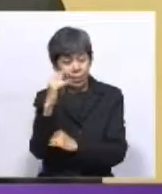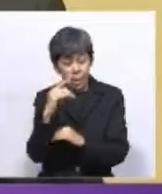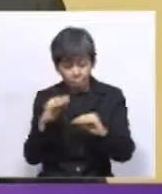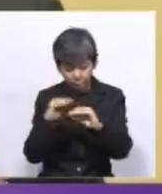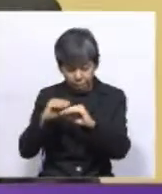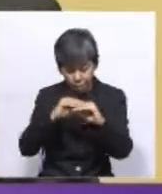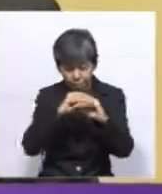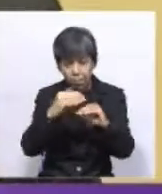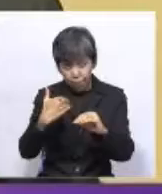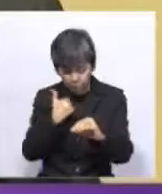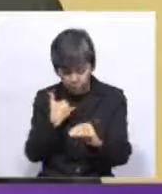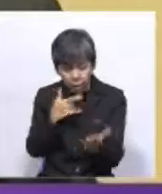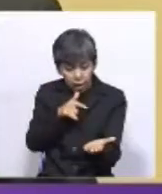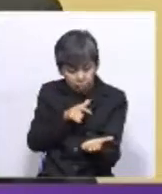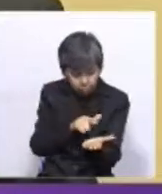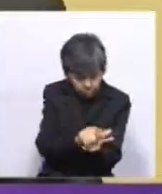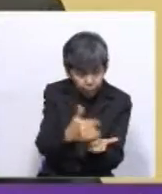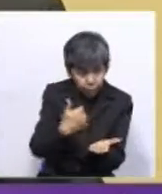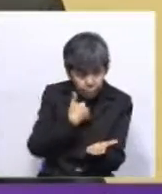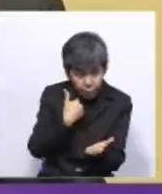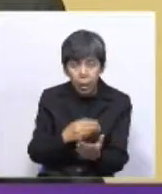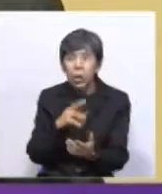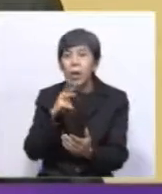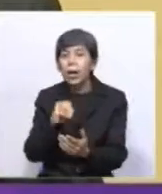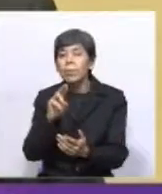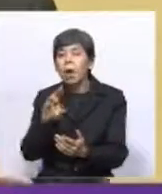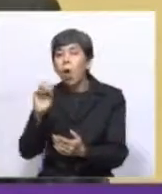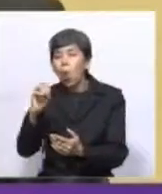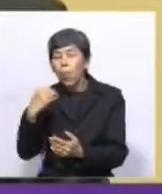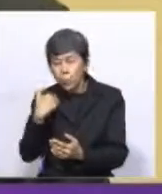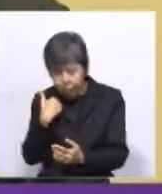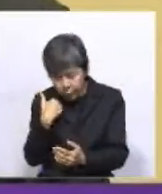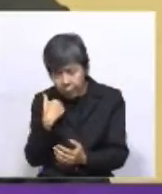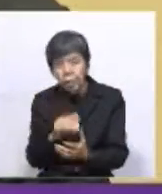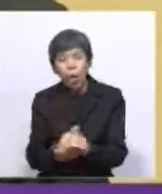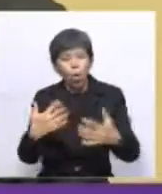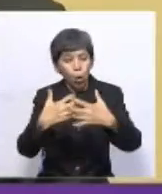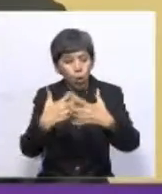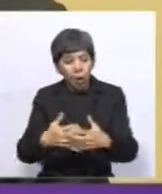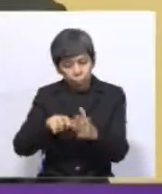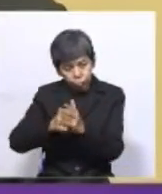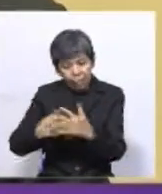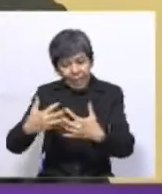มีมากมีสนามบินมี MRO นะฮะมีโร